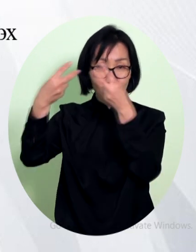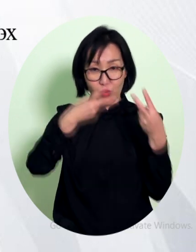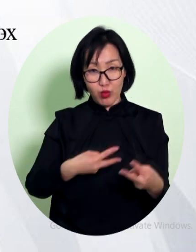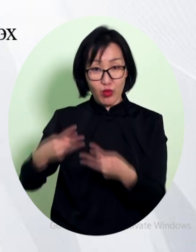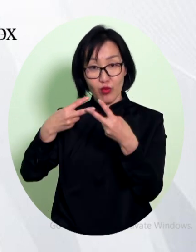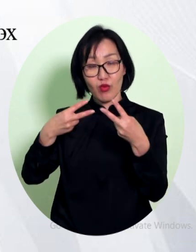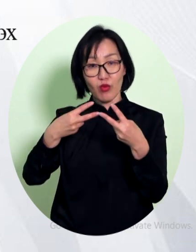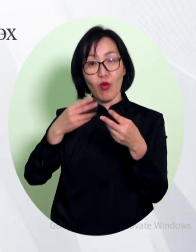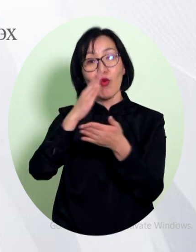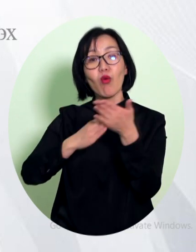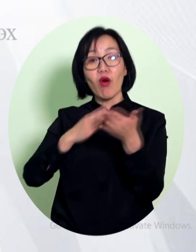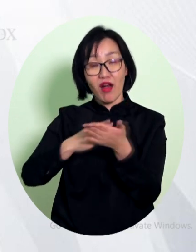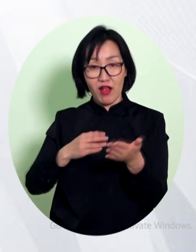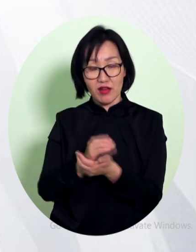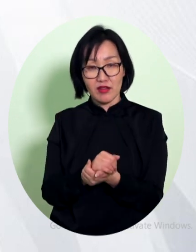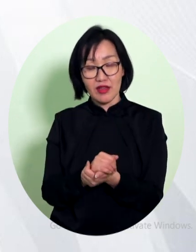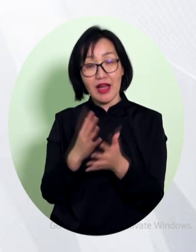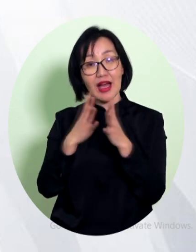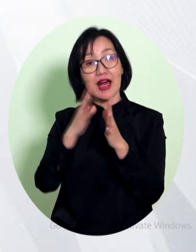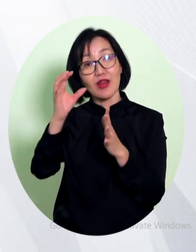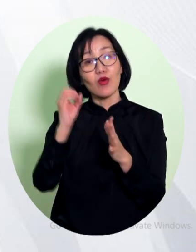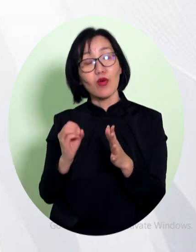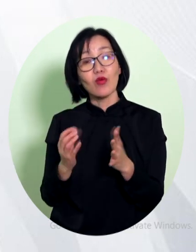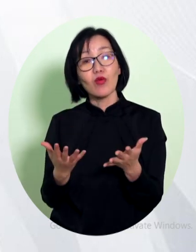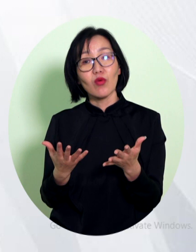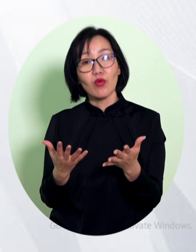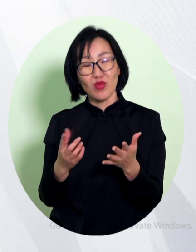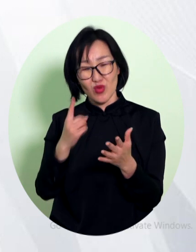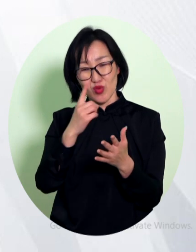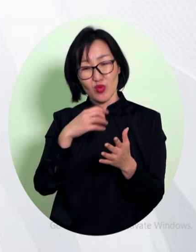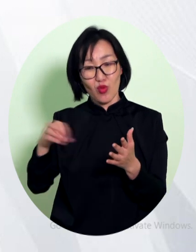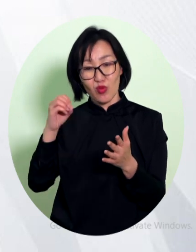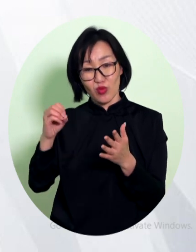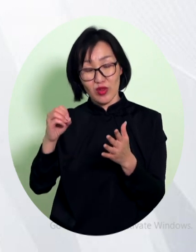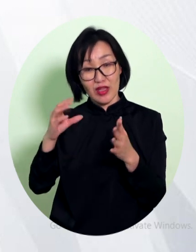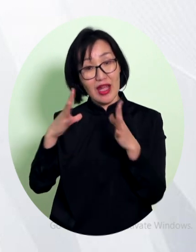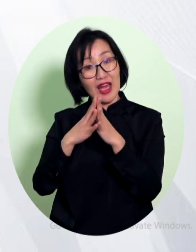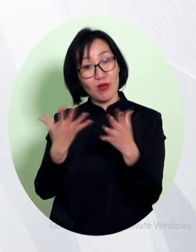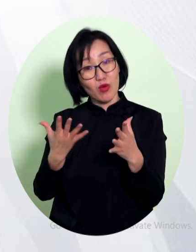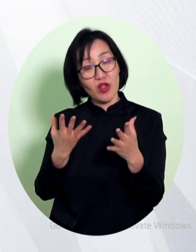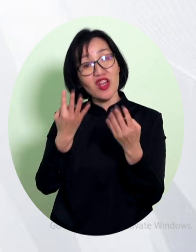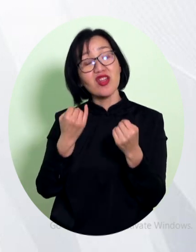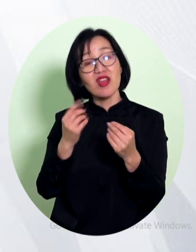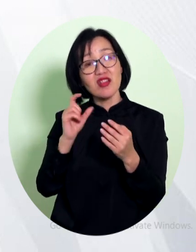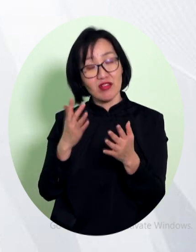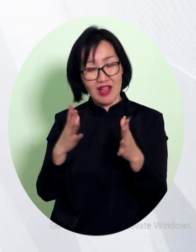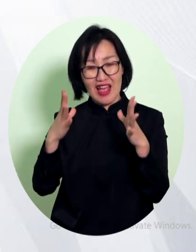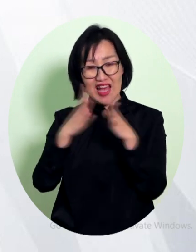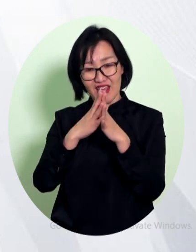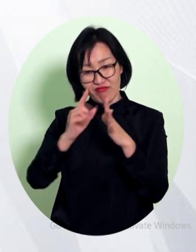болгоё. За 10% маань 110 буюу 110 буюу хэдэн хэсэг болох